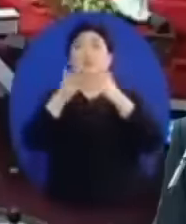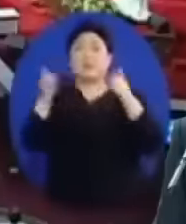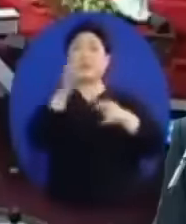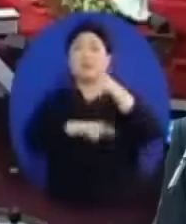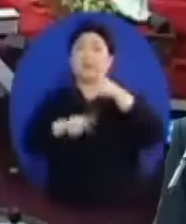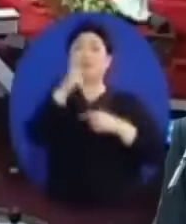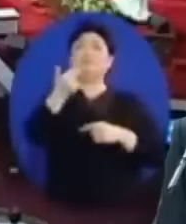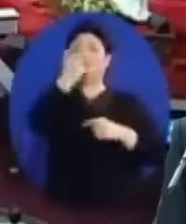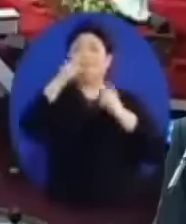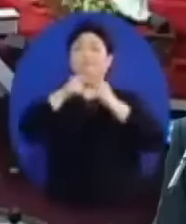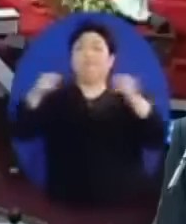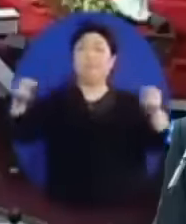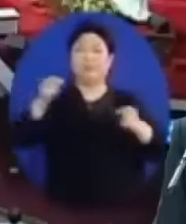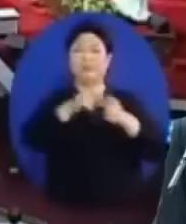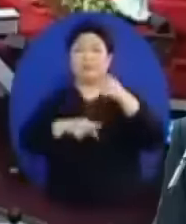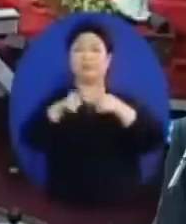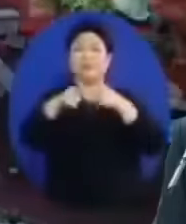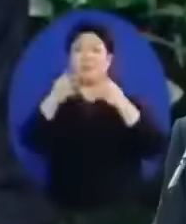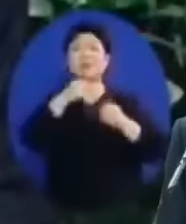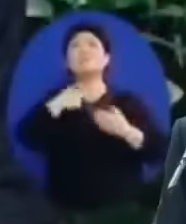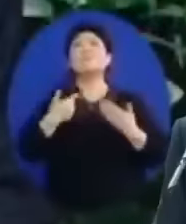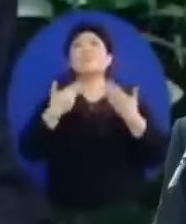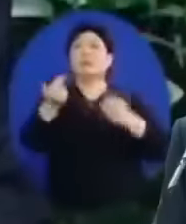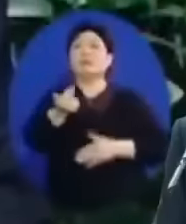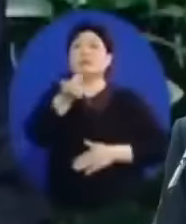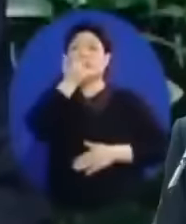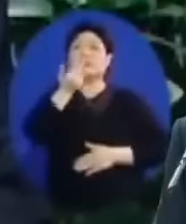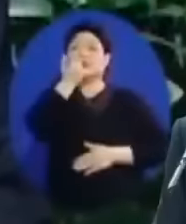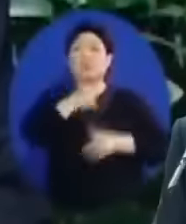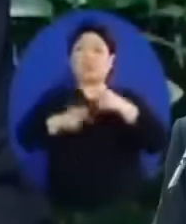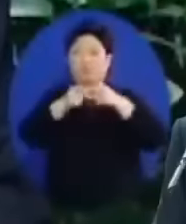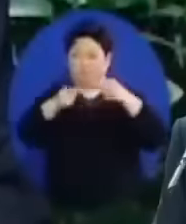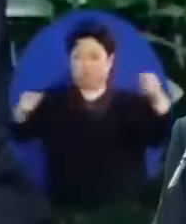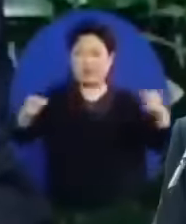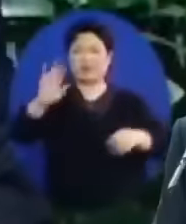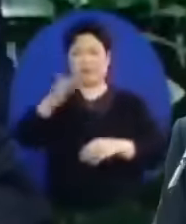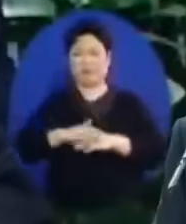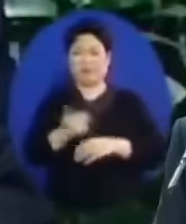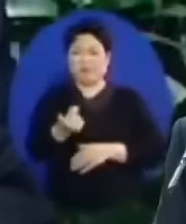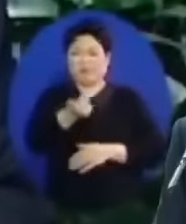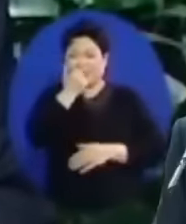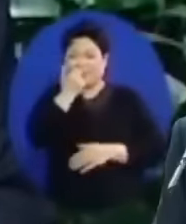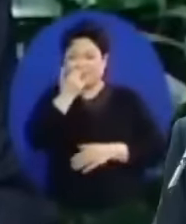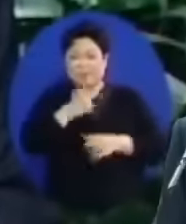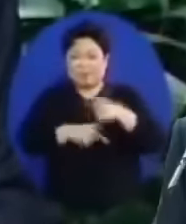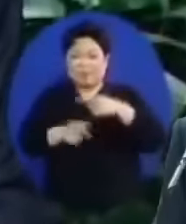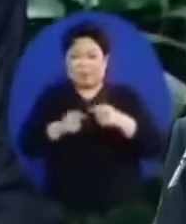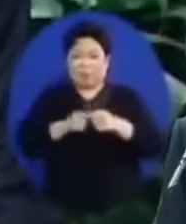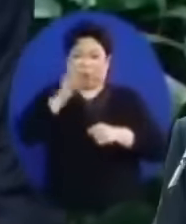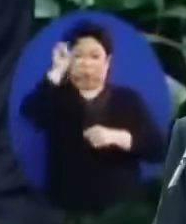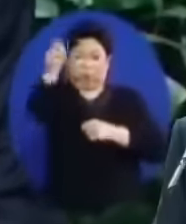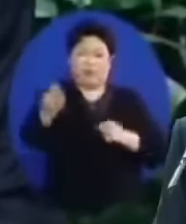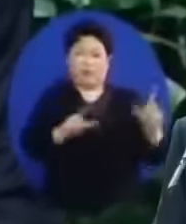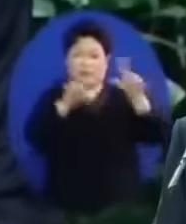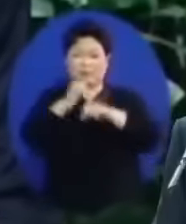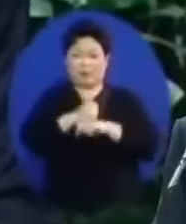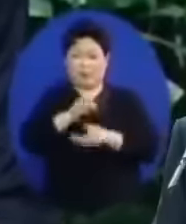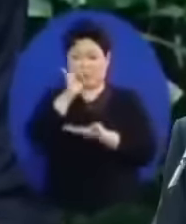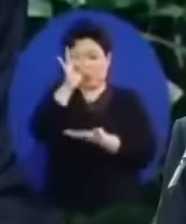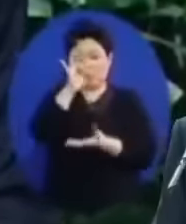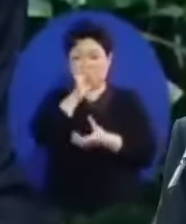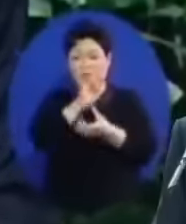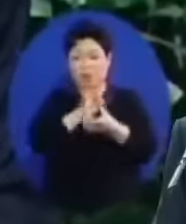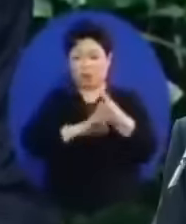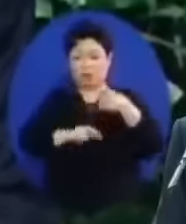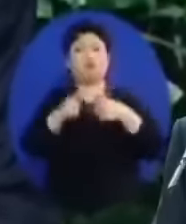더 오래 더 많은 봉사라고 생명도 길게 해주는 것입니다. 생명을 길게 해주는 하나님이 물질을 왜 더